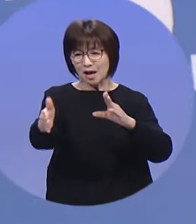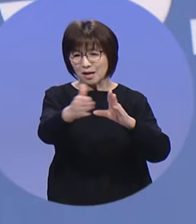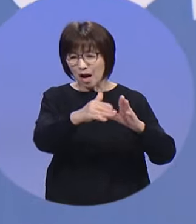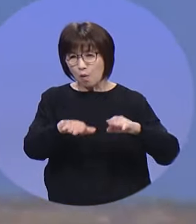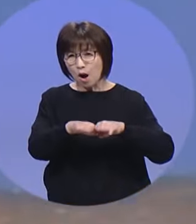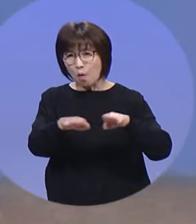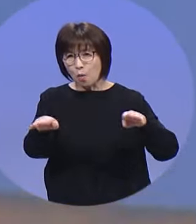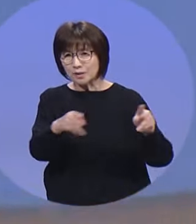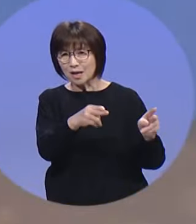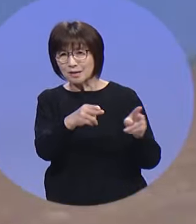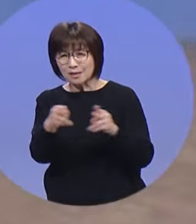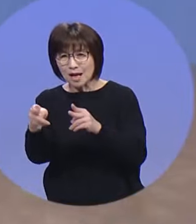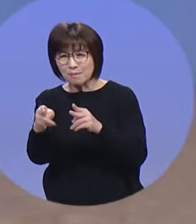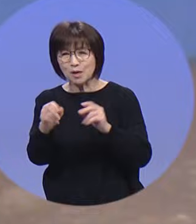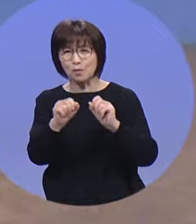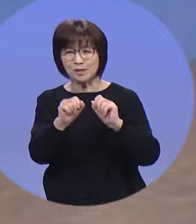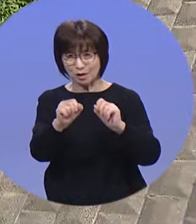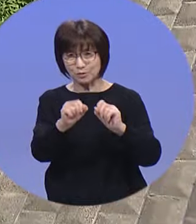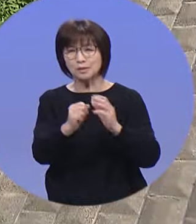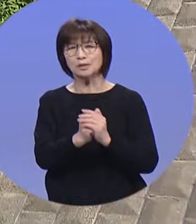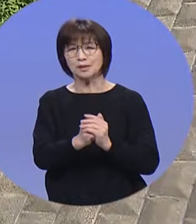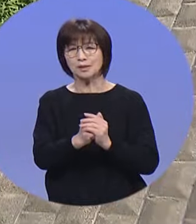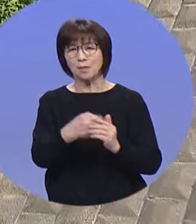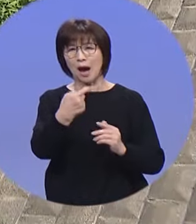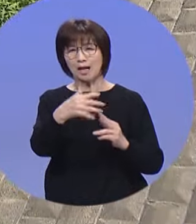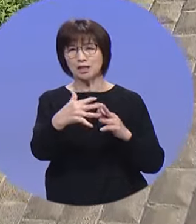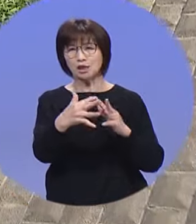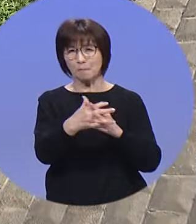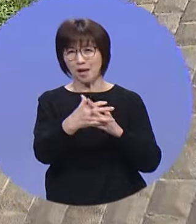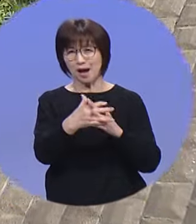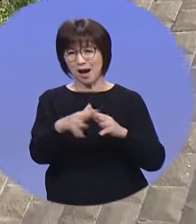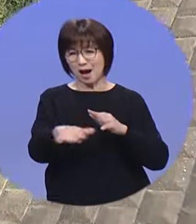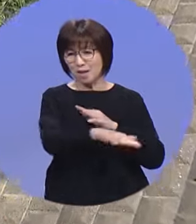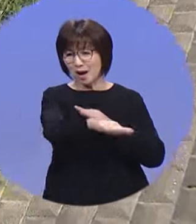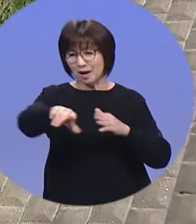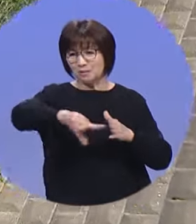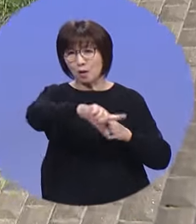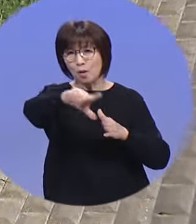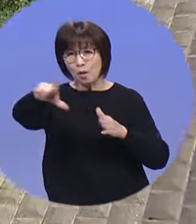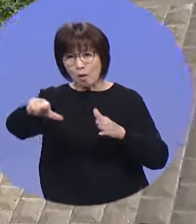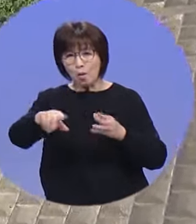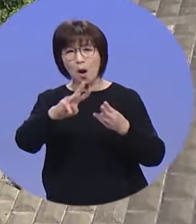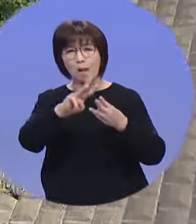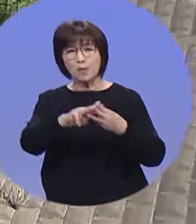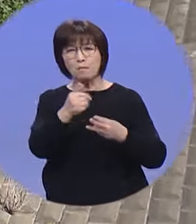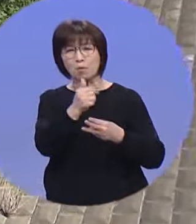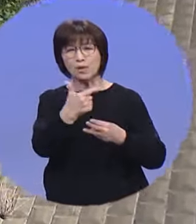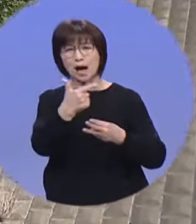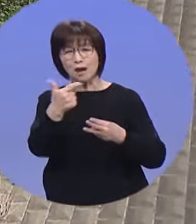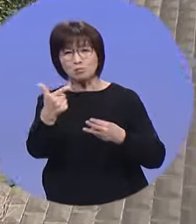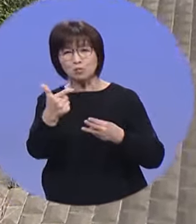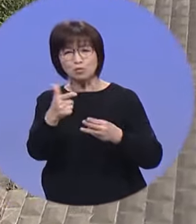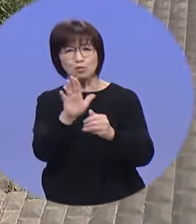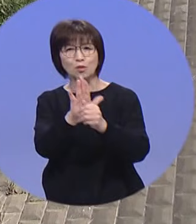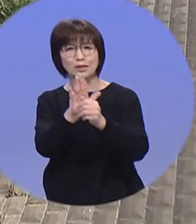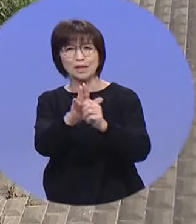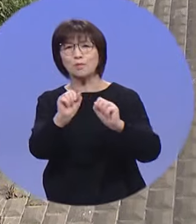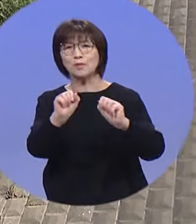施設の整備を進めるほか、一宮川水系流域などで田んぼダムの導入支援を行います